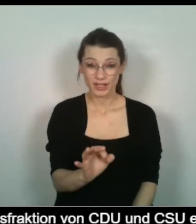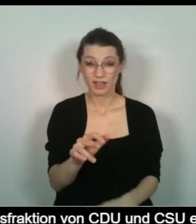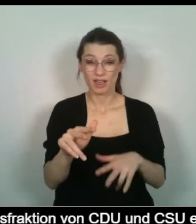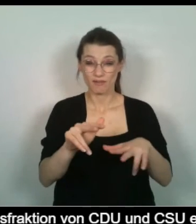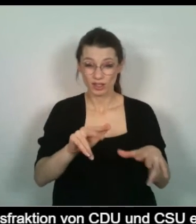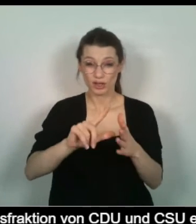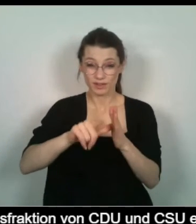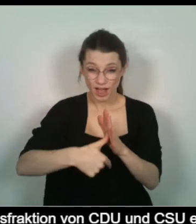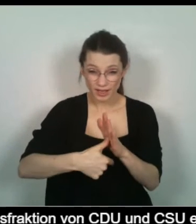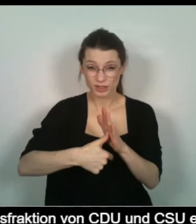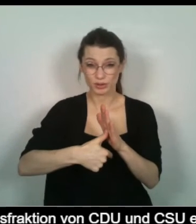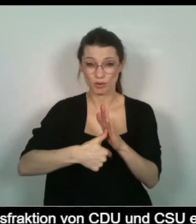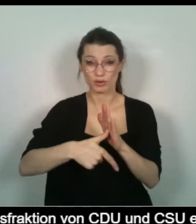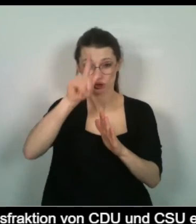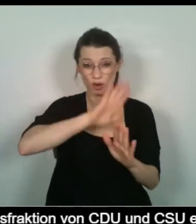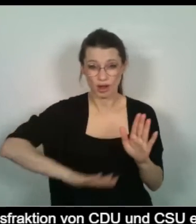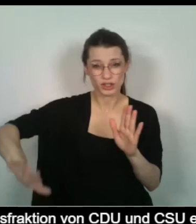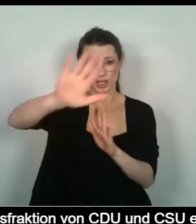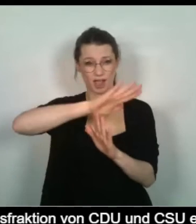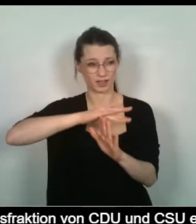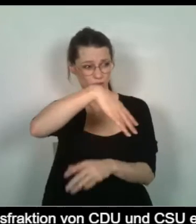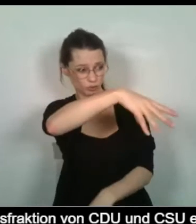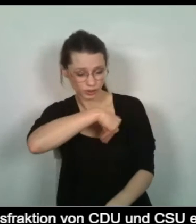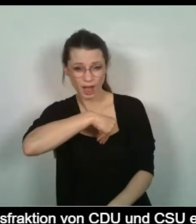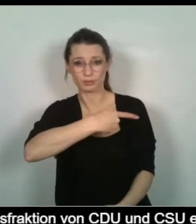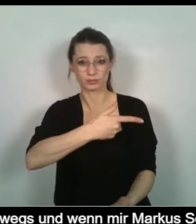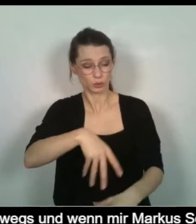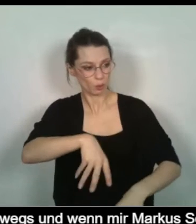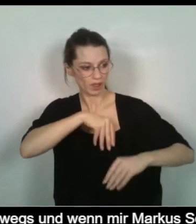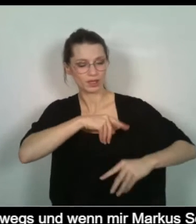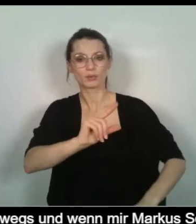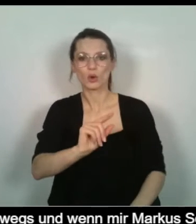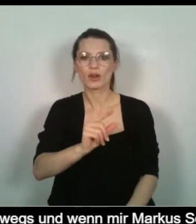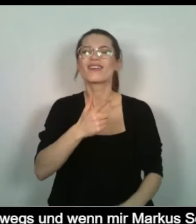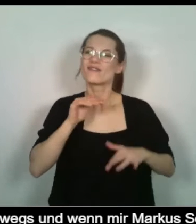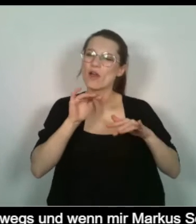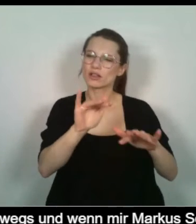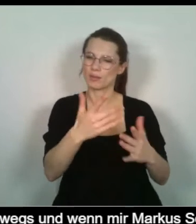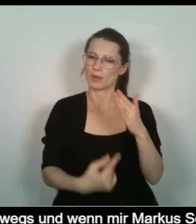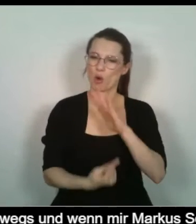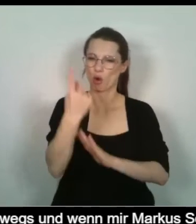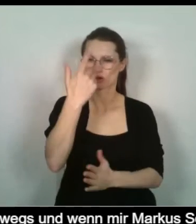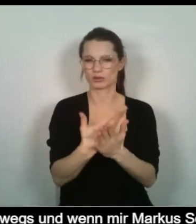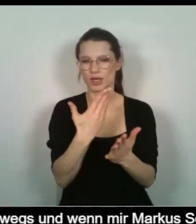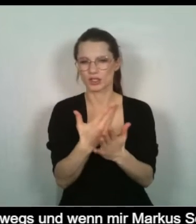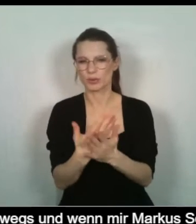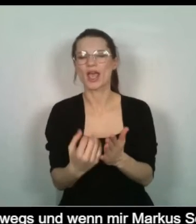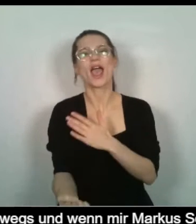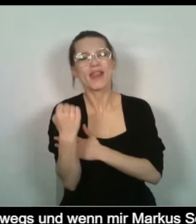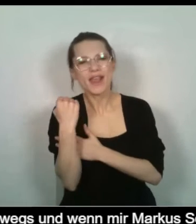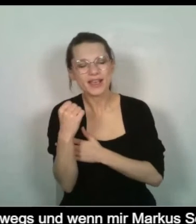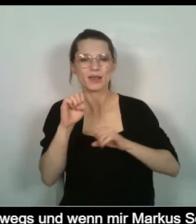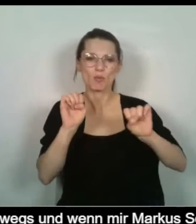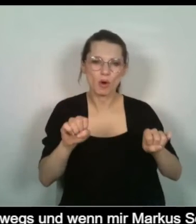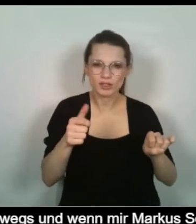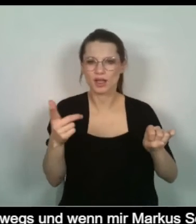Deutschland da haben, dann ist die Betroffenheit viel, viel höher. Jetzt gibt es da ein paar unterschiedliche Dinge. Wer hat wo welche erneuerbaren Energienpotenziale? Das ist bei uns ein